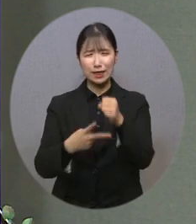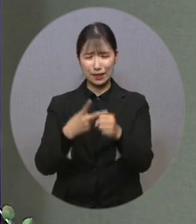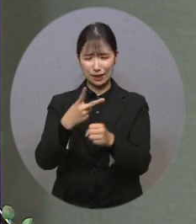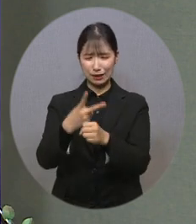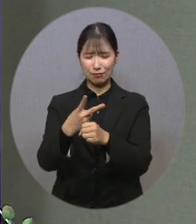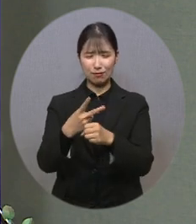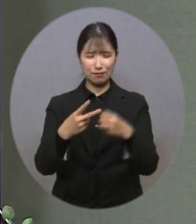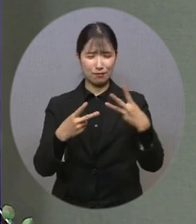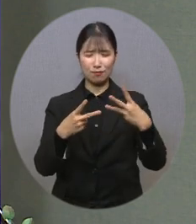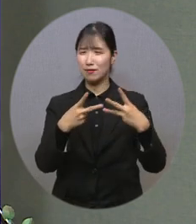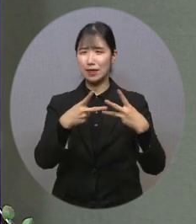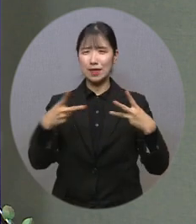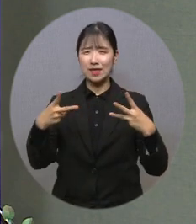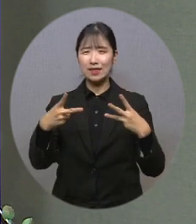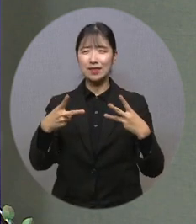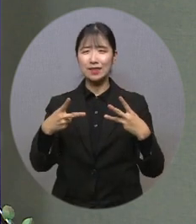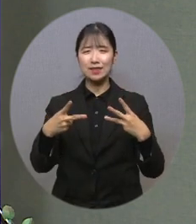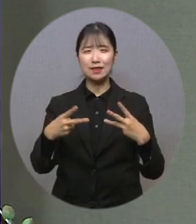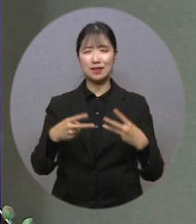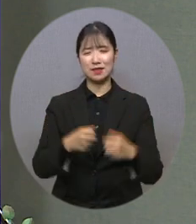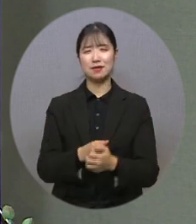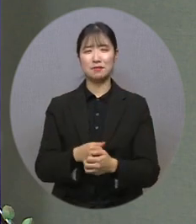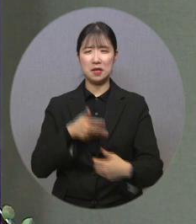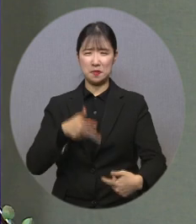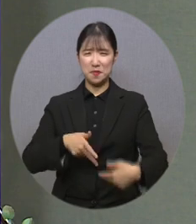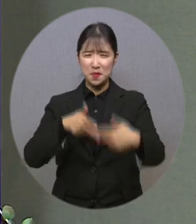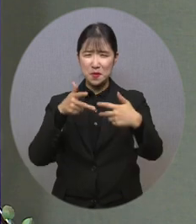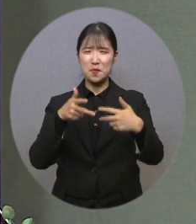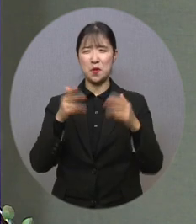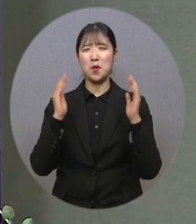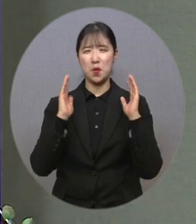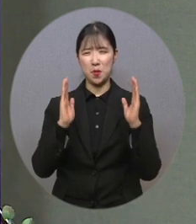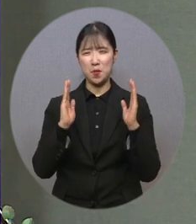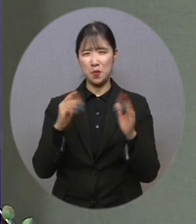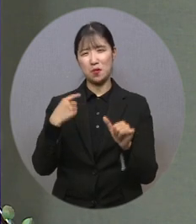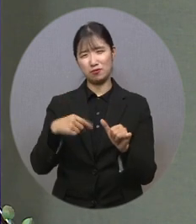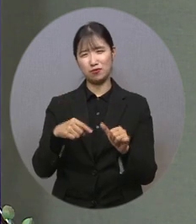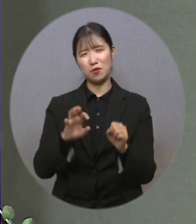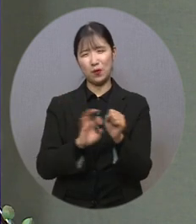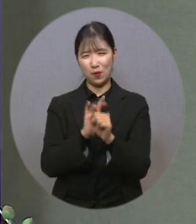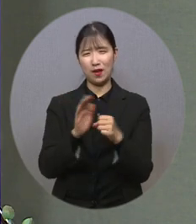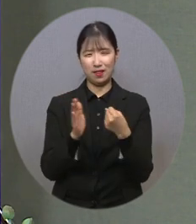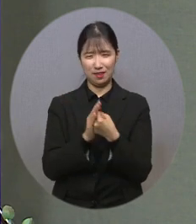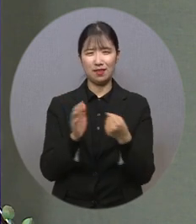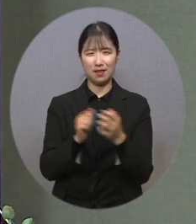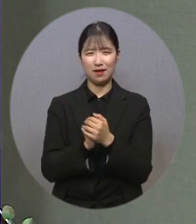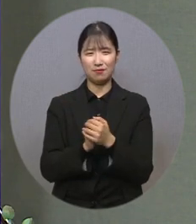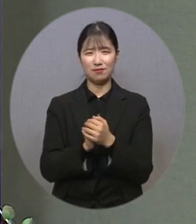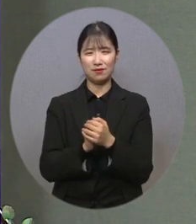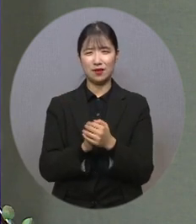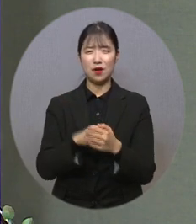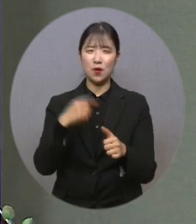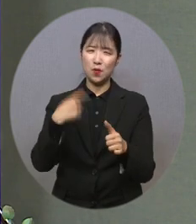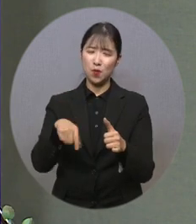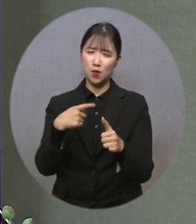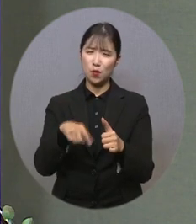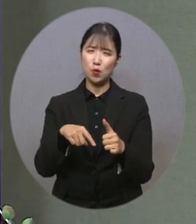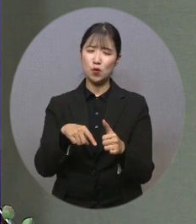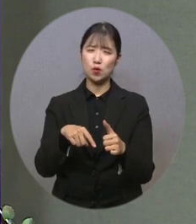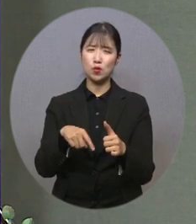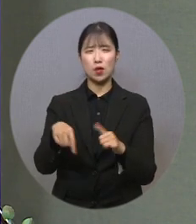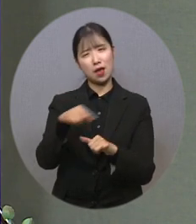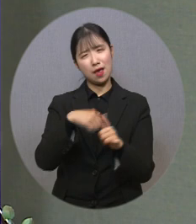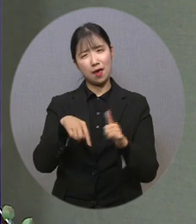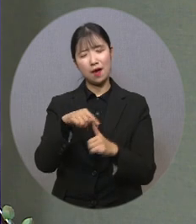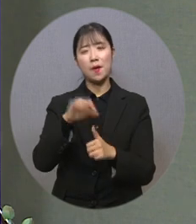동안은 이 비대면 교육이다 뭐다 해가지고 코로나 때문에 오프라인 온라인 교육에 여러